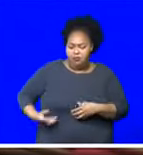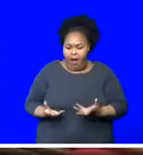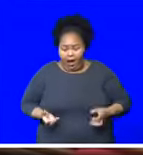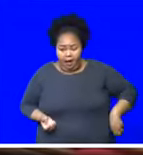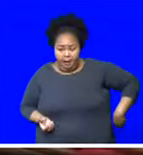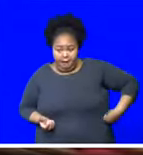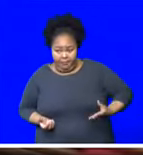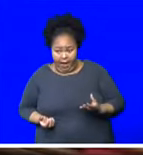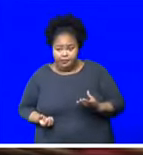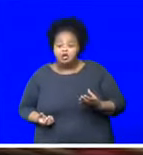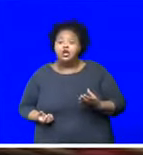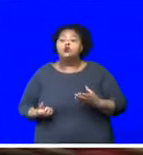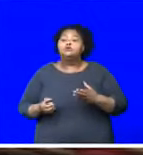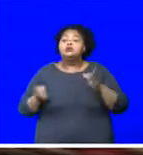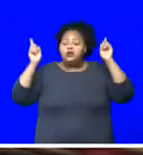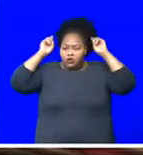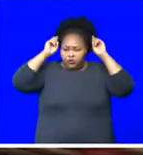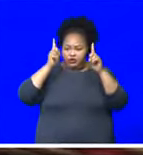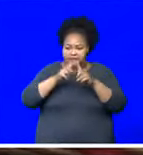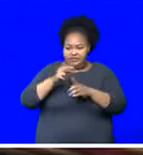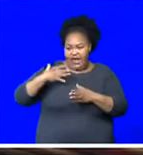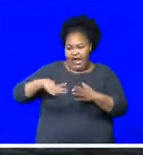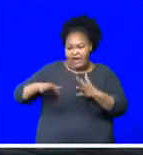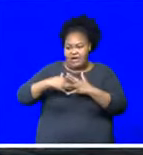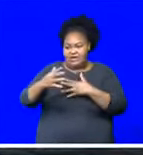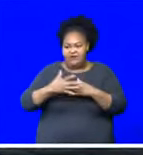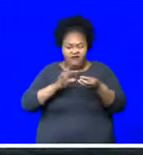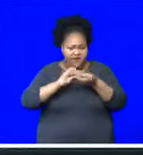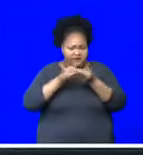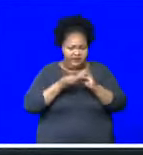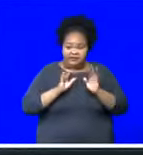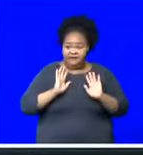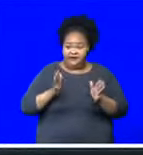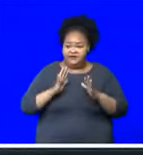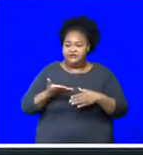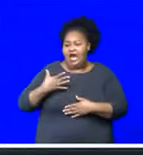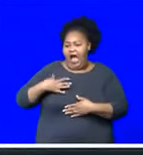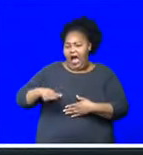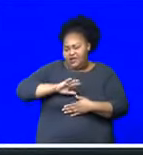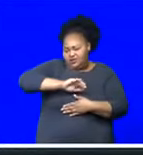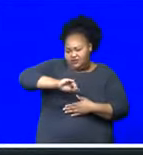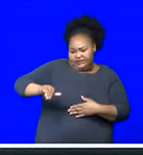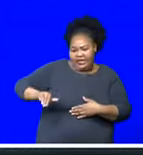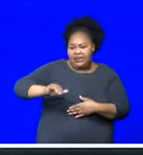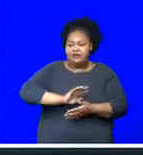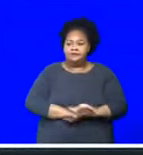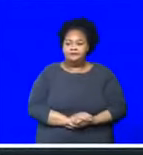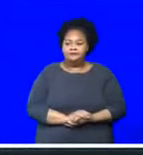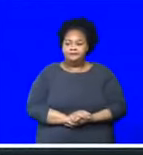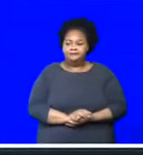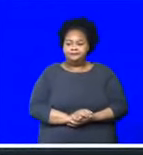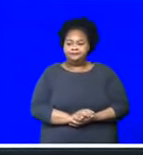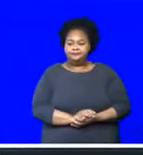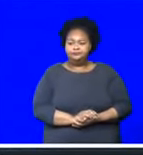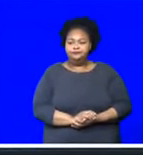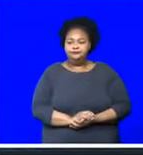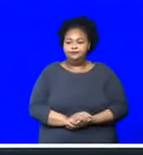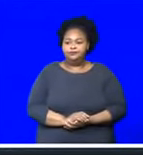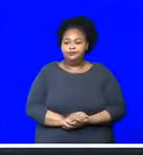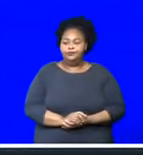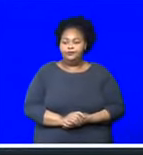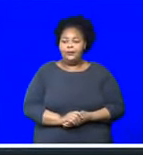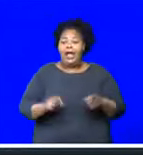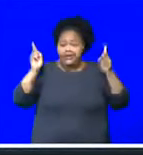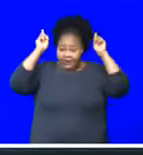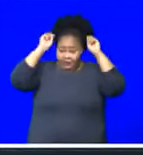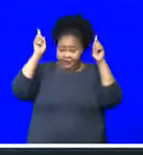nyuvesi leseyitilungisile nalokusasele. Eku aseseni ke ngoba uyaye bese sokuyadlala phansi uyababuta